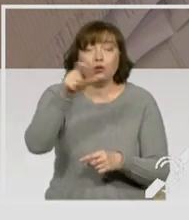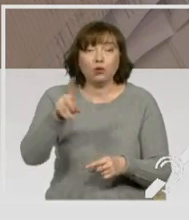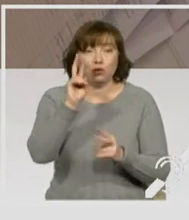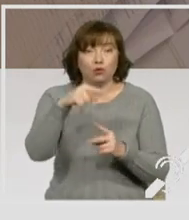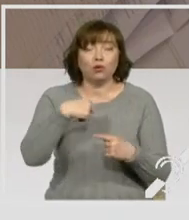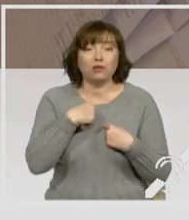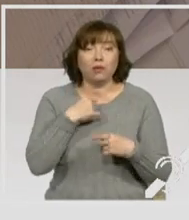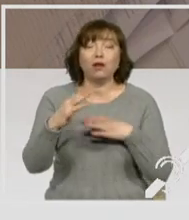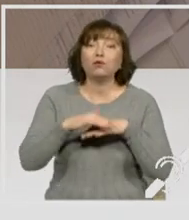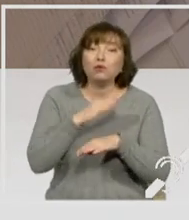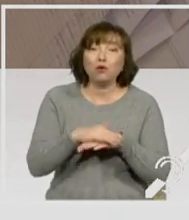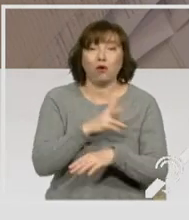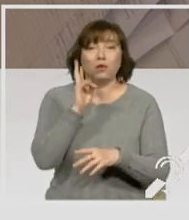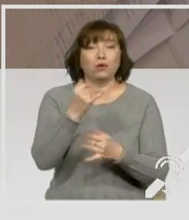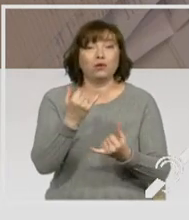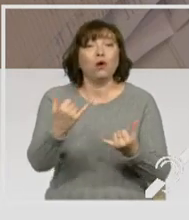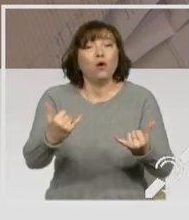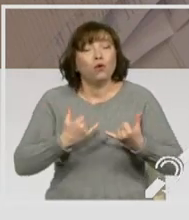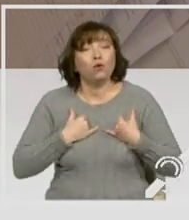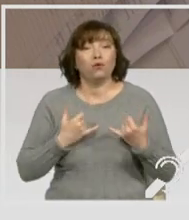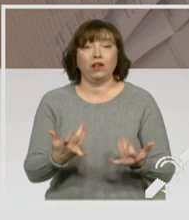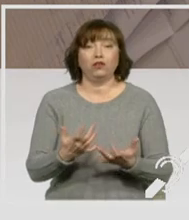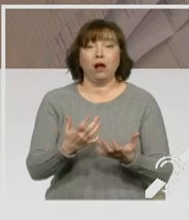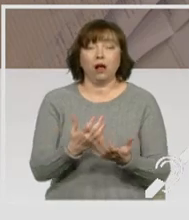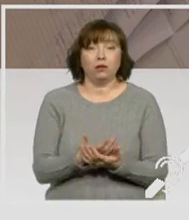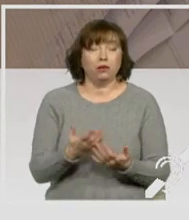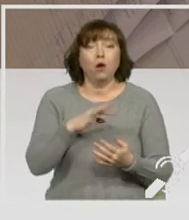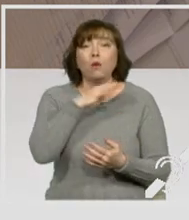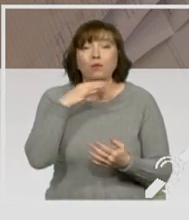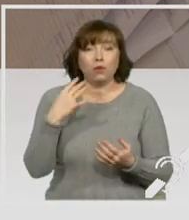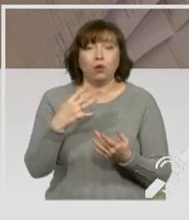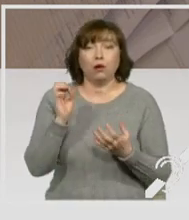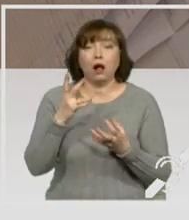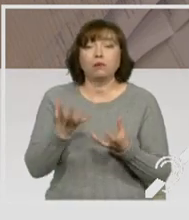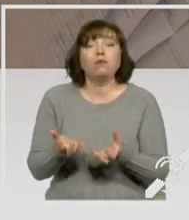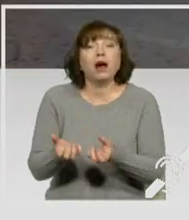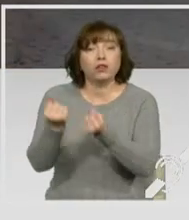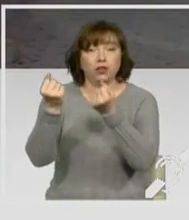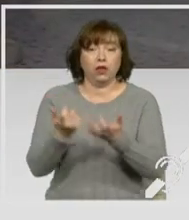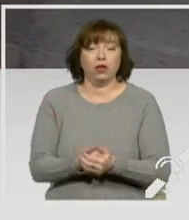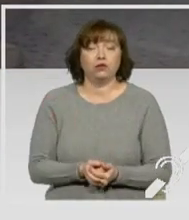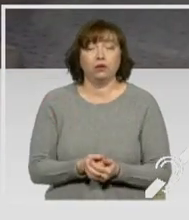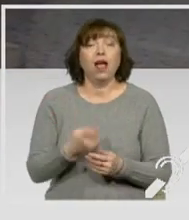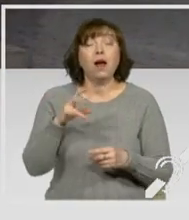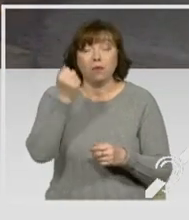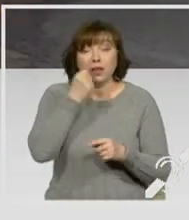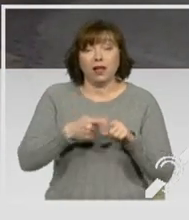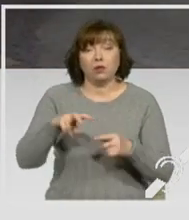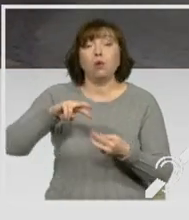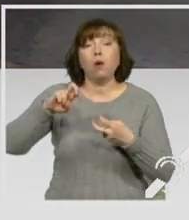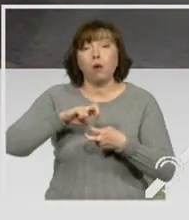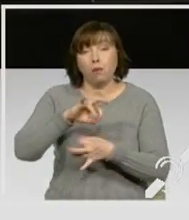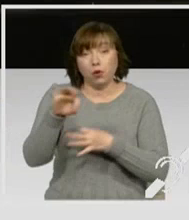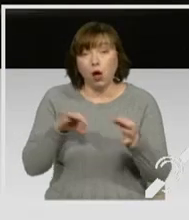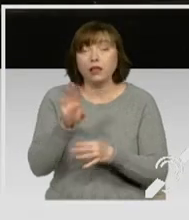atitudine respectuoasă, afectuoasă, cu mult empatie și compasiune. În cadrul proiectului, tinerile